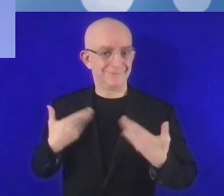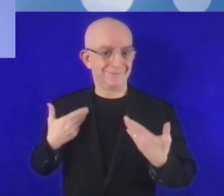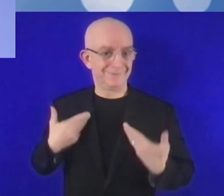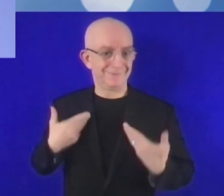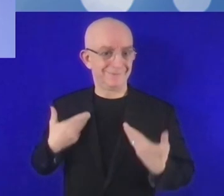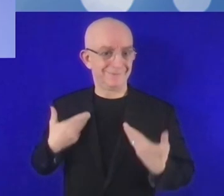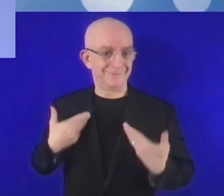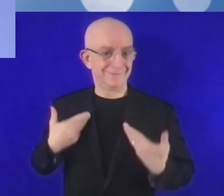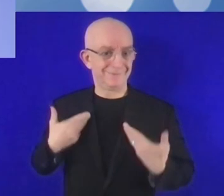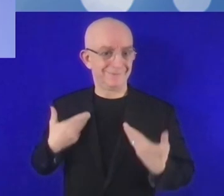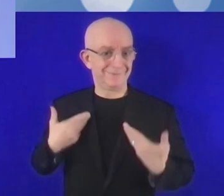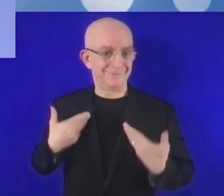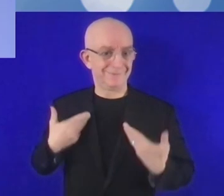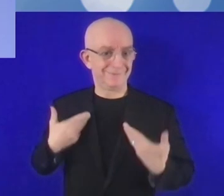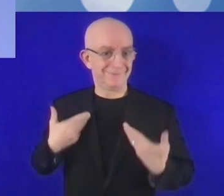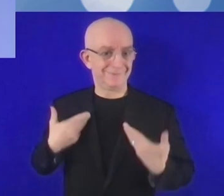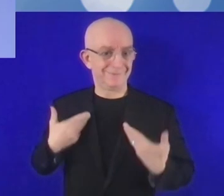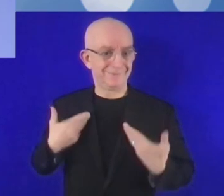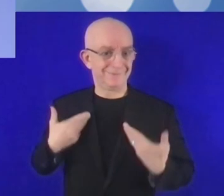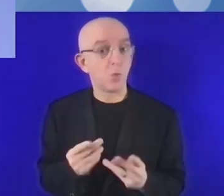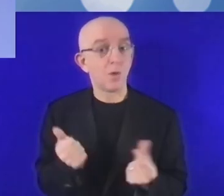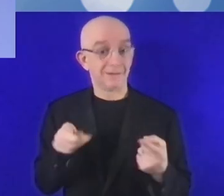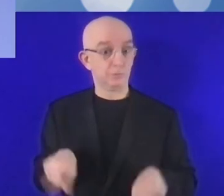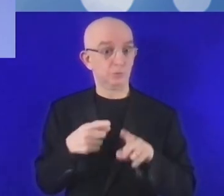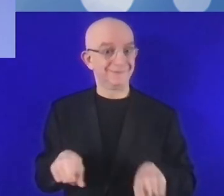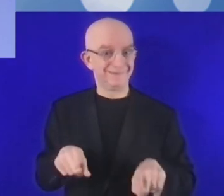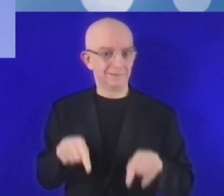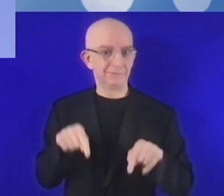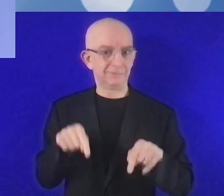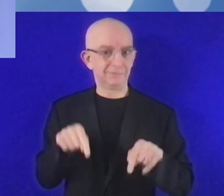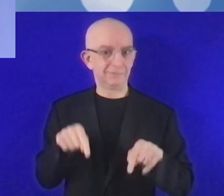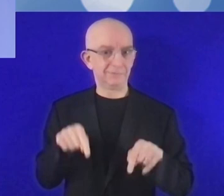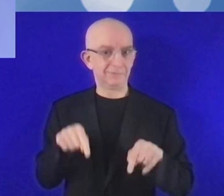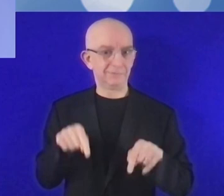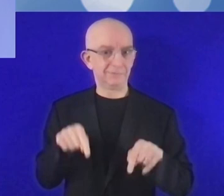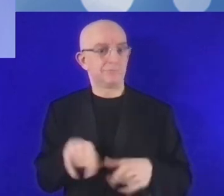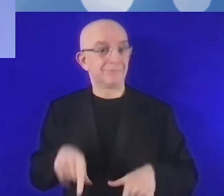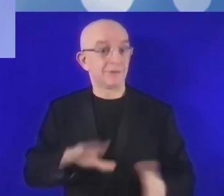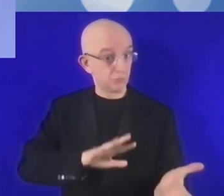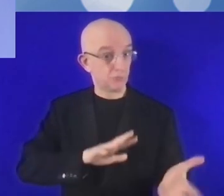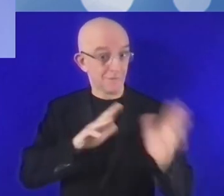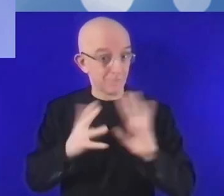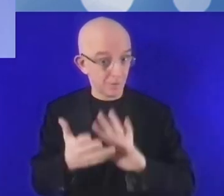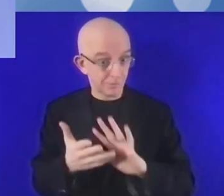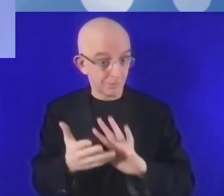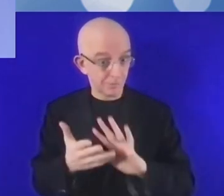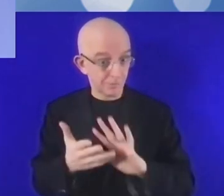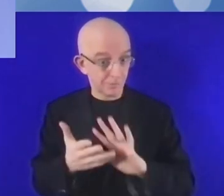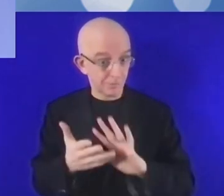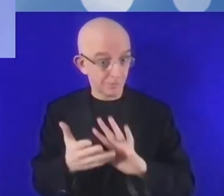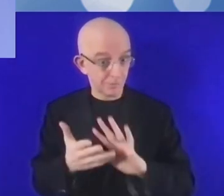я, особенно как музыкант, оптимист. Потому что я считаю, что высококачественная музыка может в этих